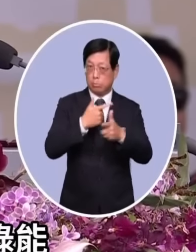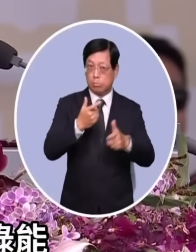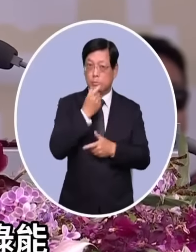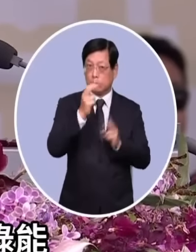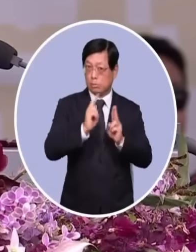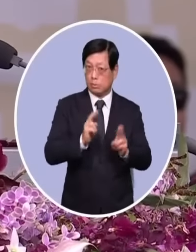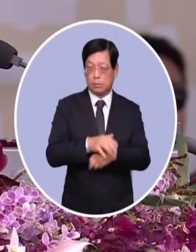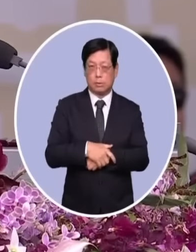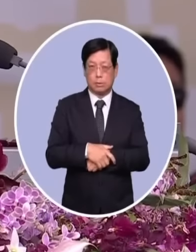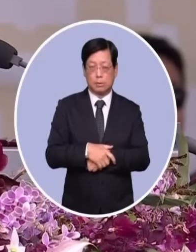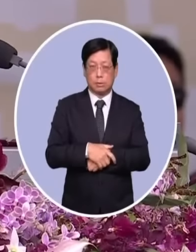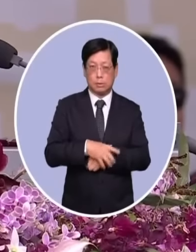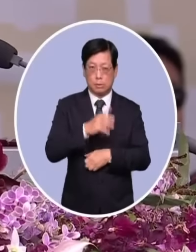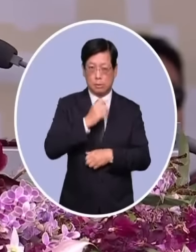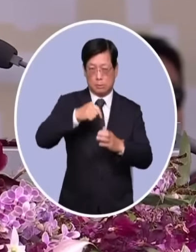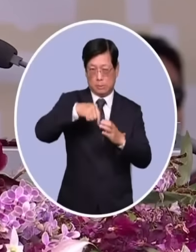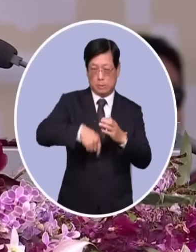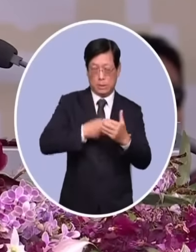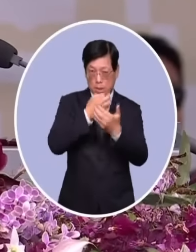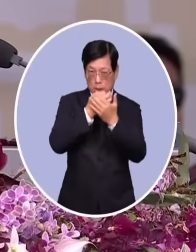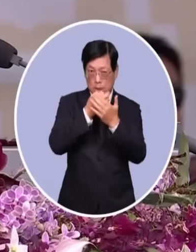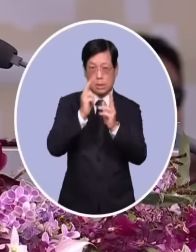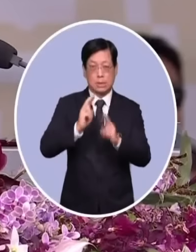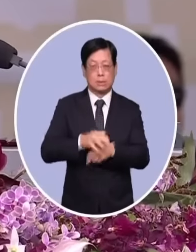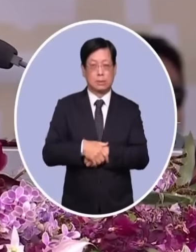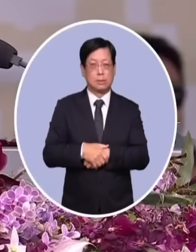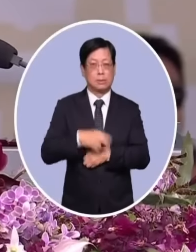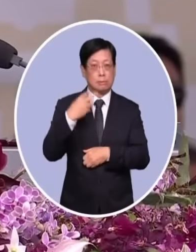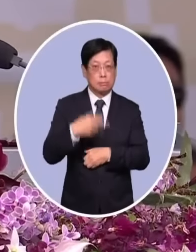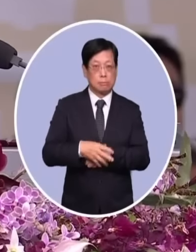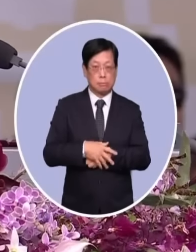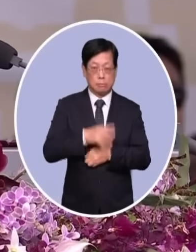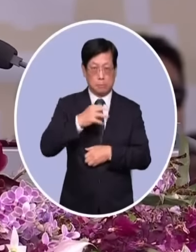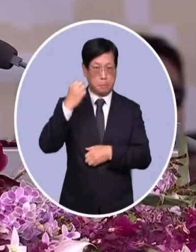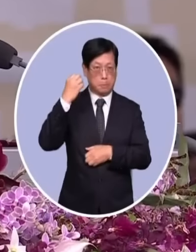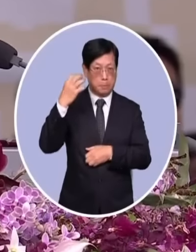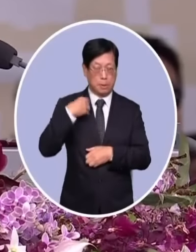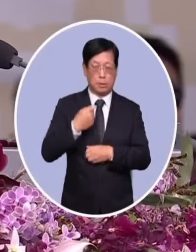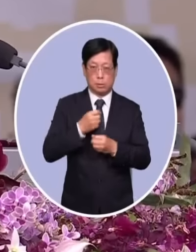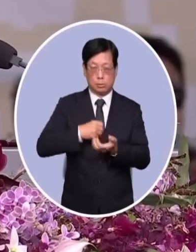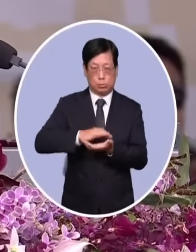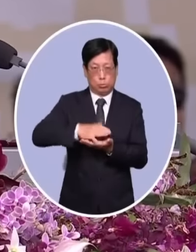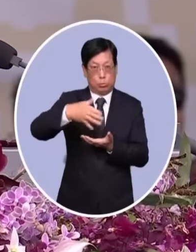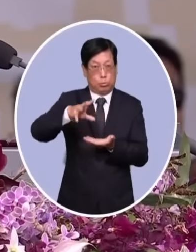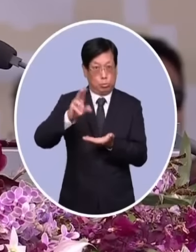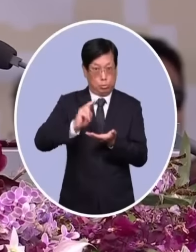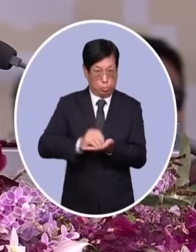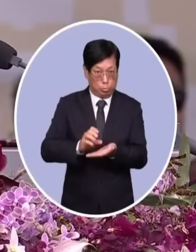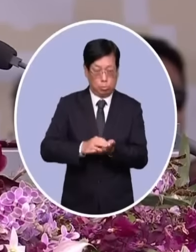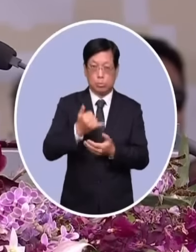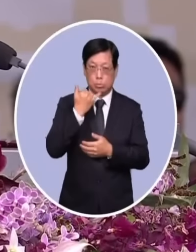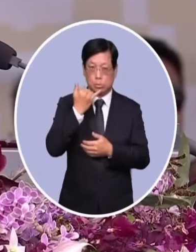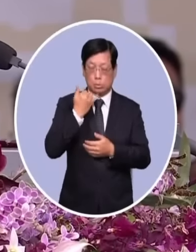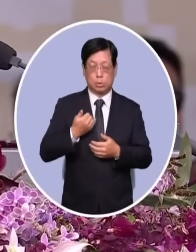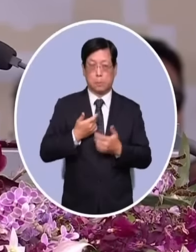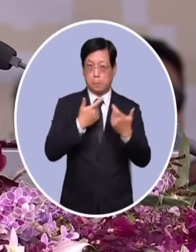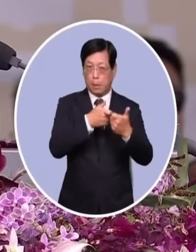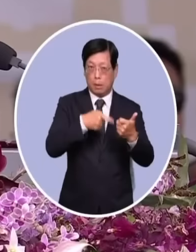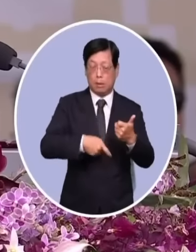能、深度节能以及先进储能，来稳健迈向全